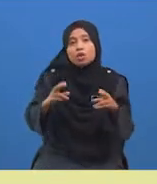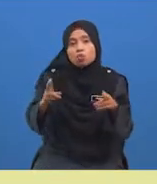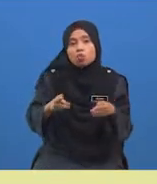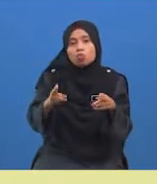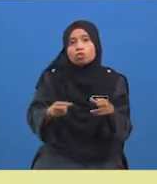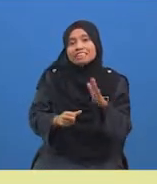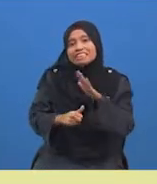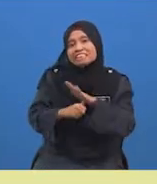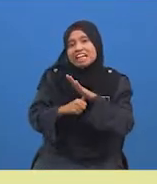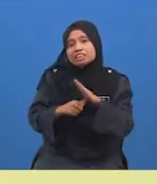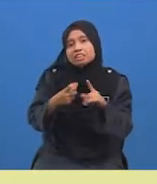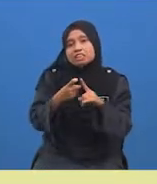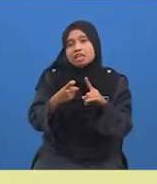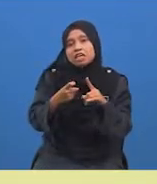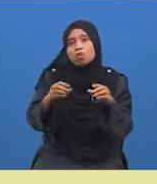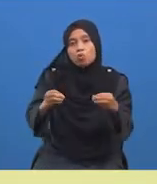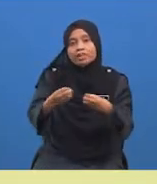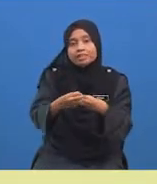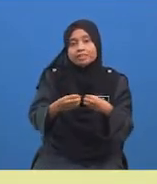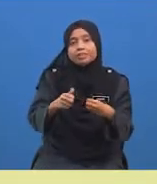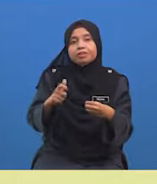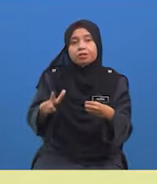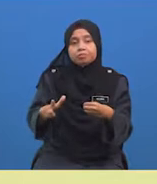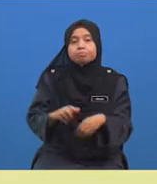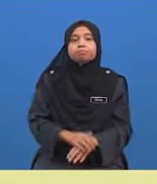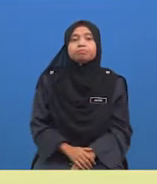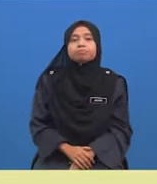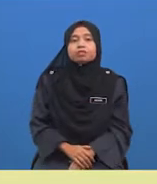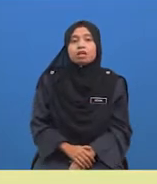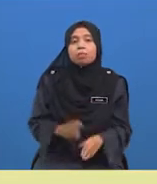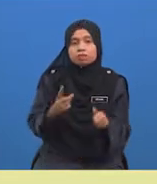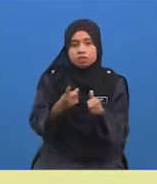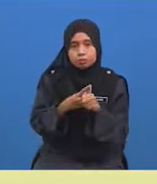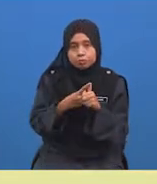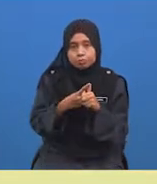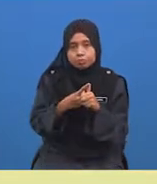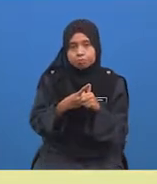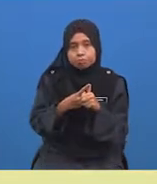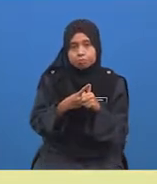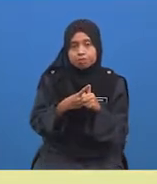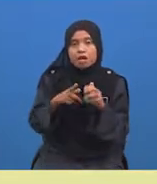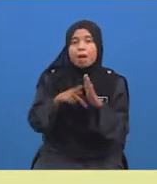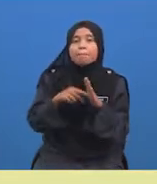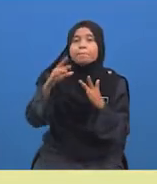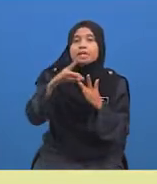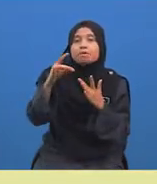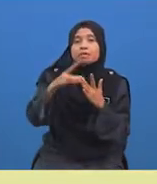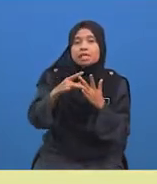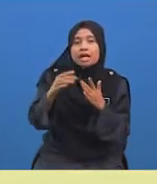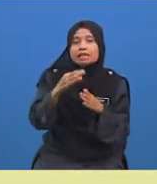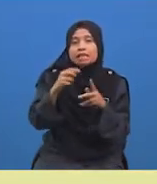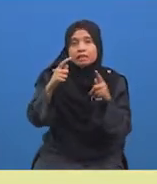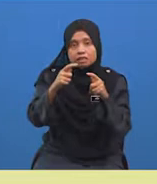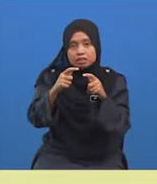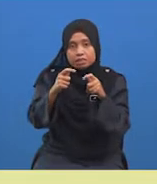mengurus stres dari aspek organisasi ialah fakta yang pertama, pemilihan